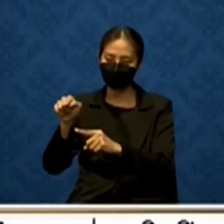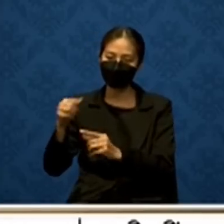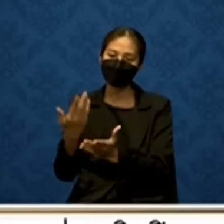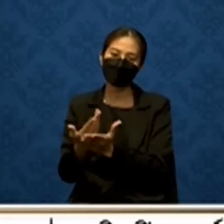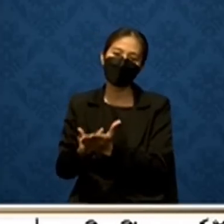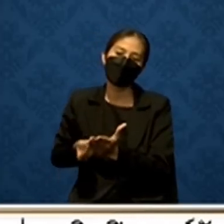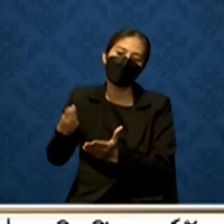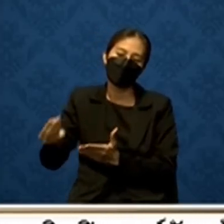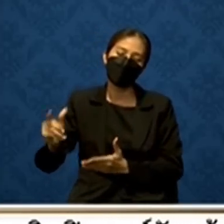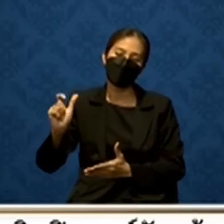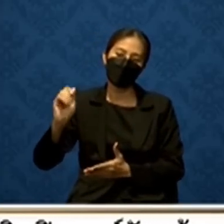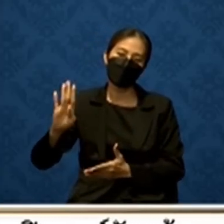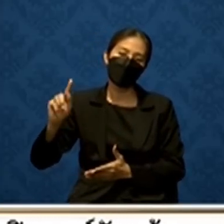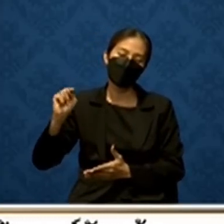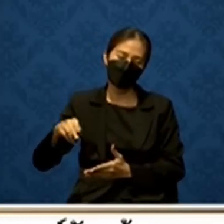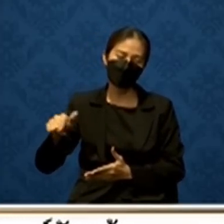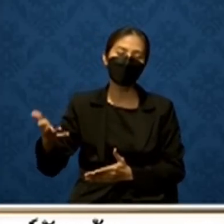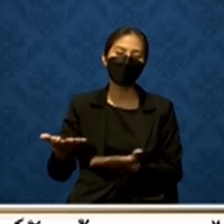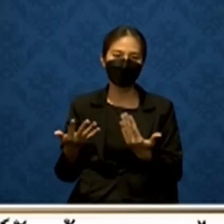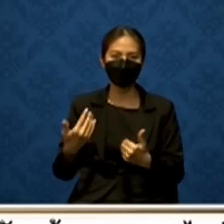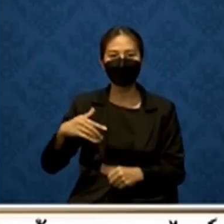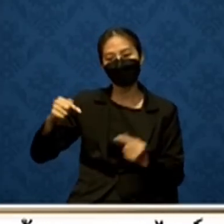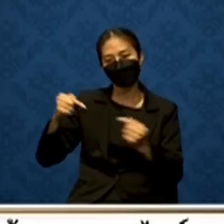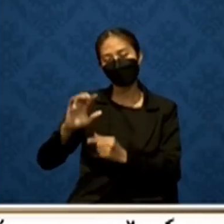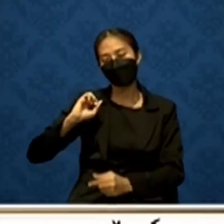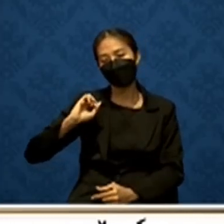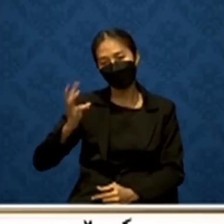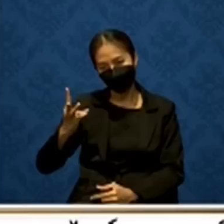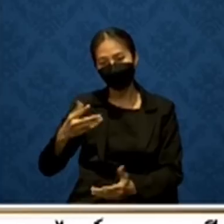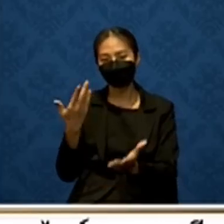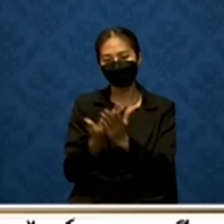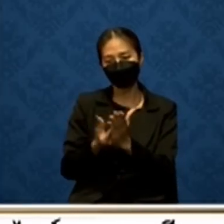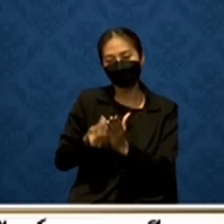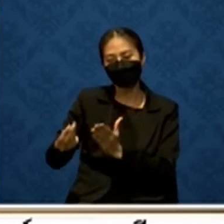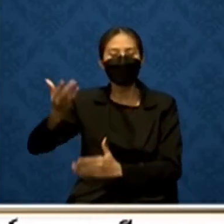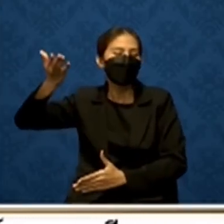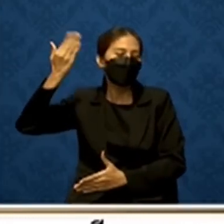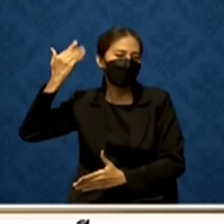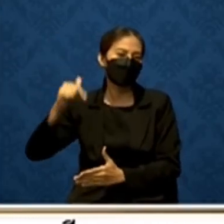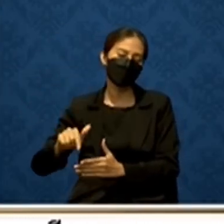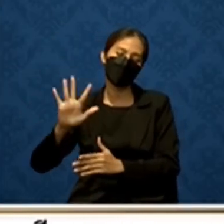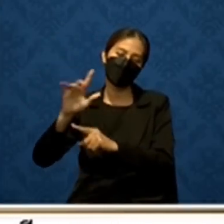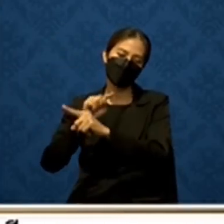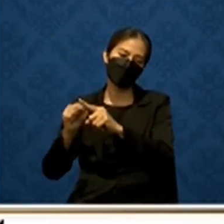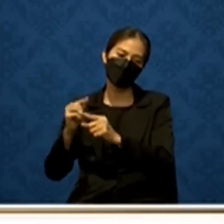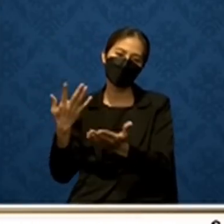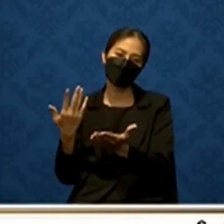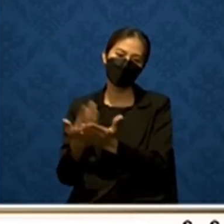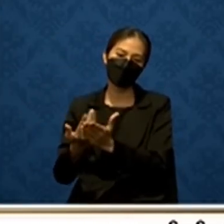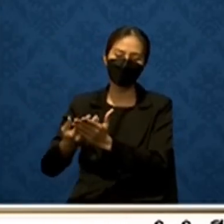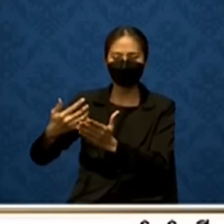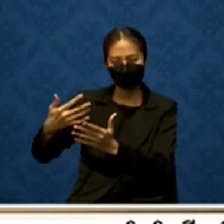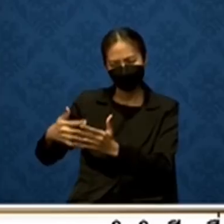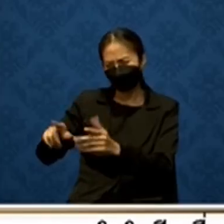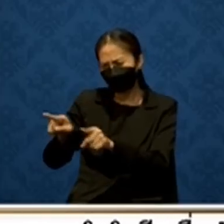อุตหนุนออปธ7%หมดไปแลวกั สวสดีการ ประชาช collectively เปโนโบาย ในอดีต5% หมไปแล้วกั พ dra.änder ป scholarships ในอดีต